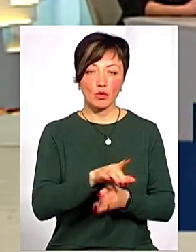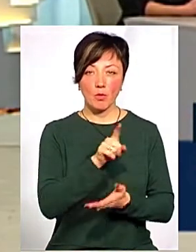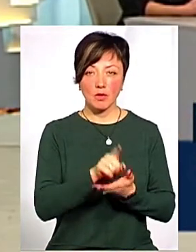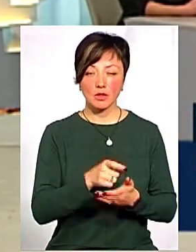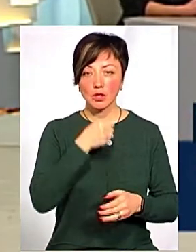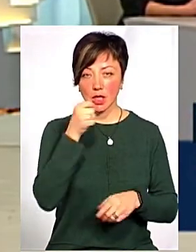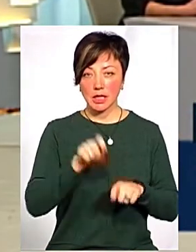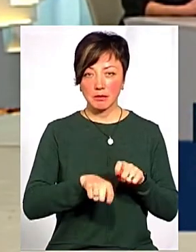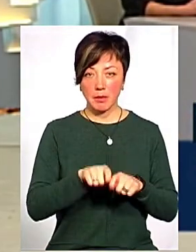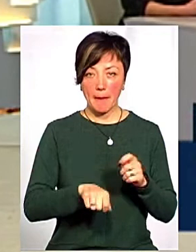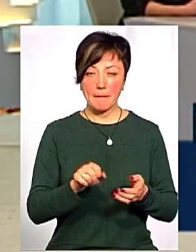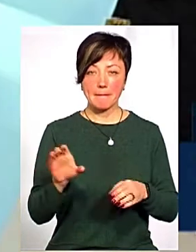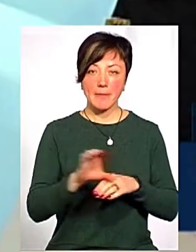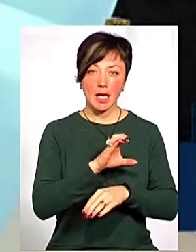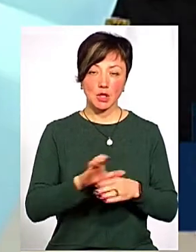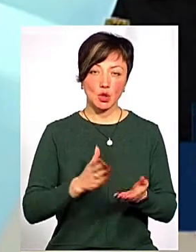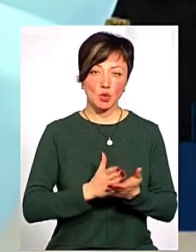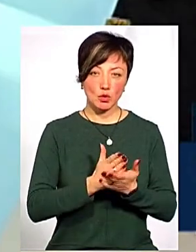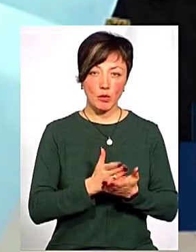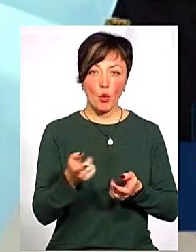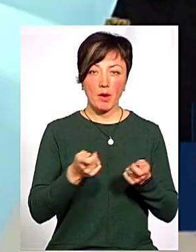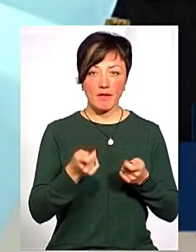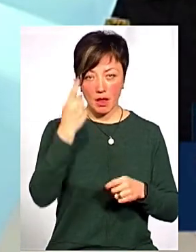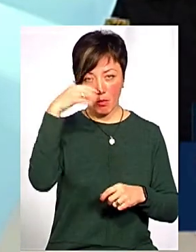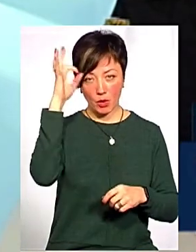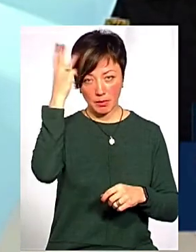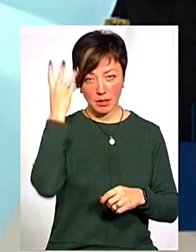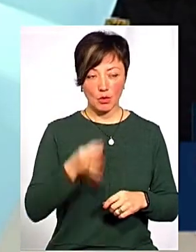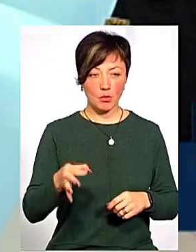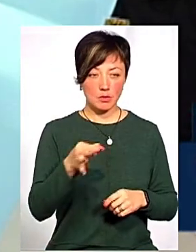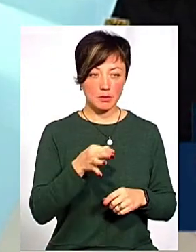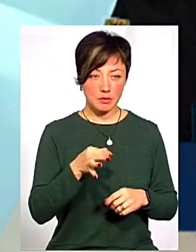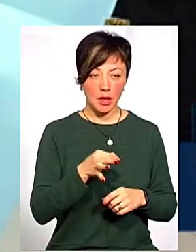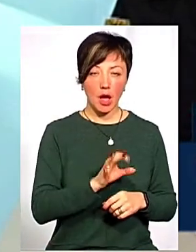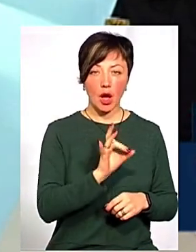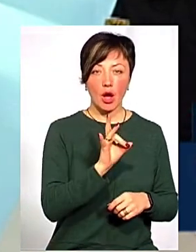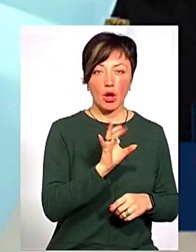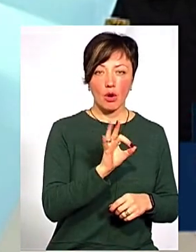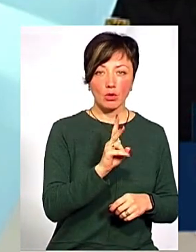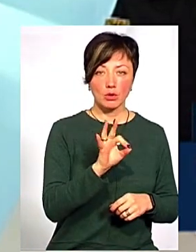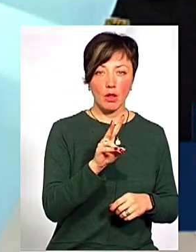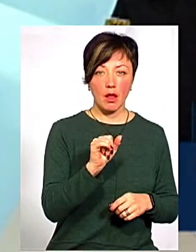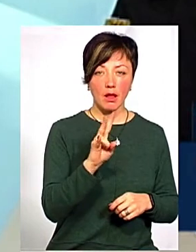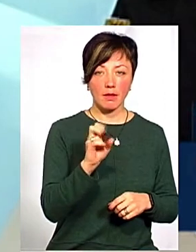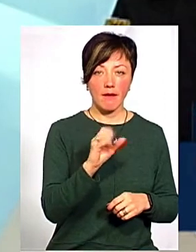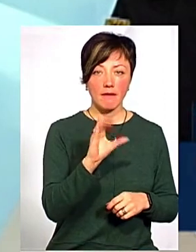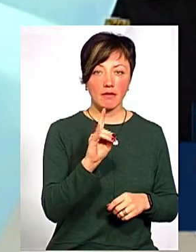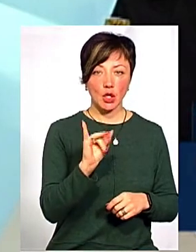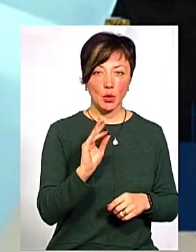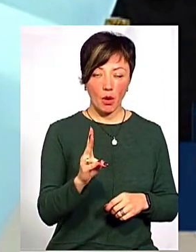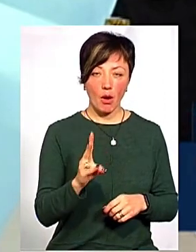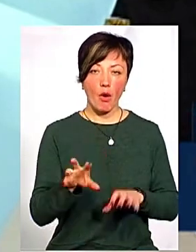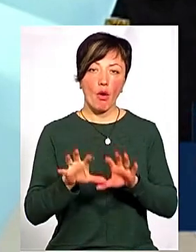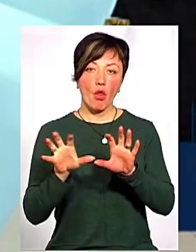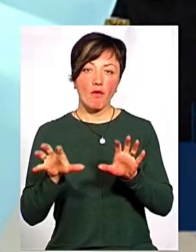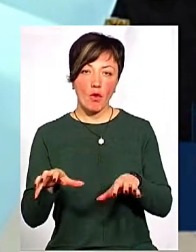старшого інспектора прес-служби управління патрульної поліції у Хмельницькій області Роксоланою Вавренюк та головою громадської організації